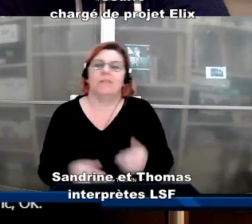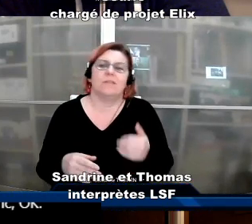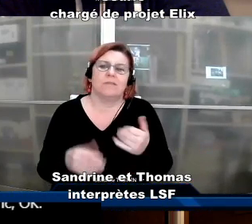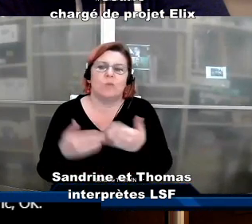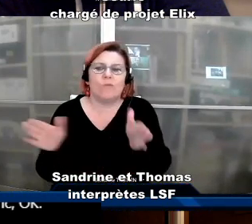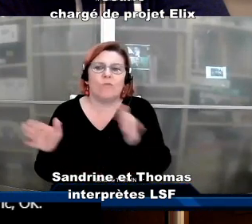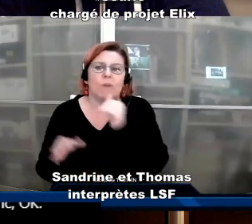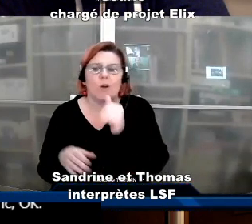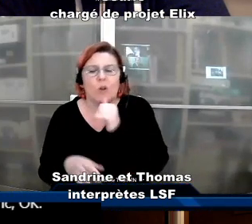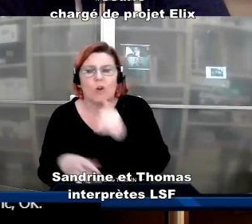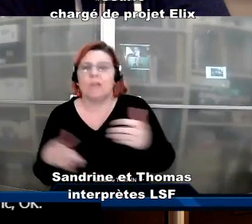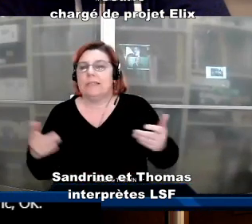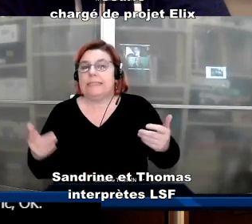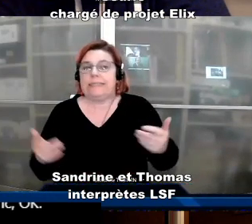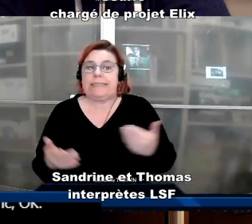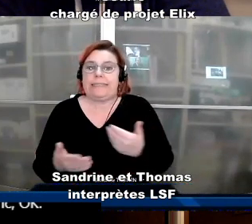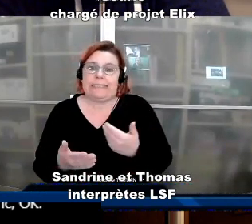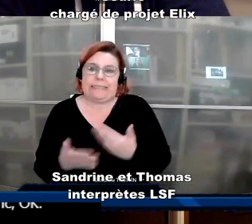Donc voilà,